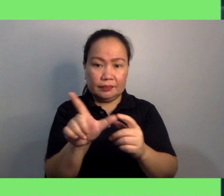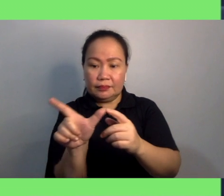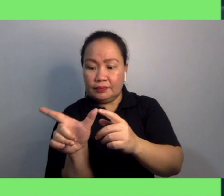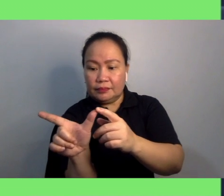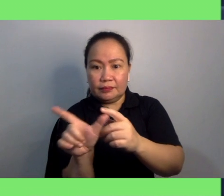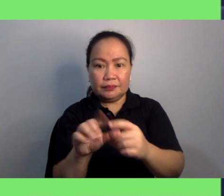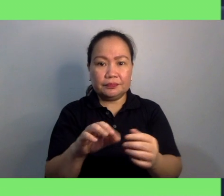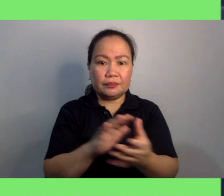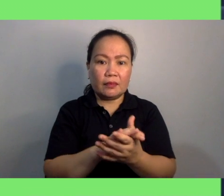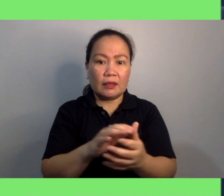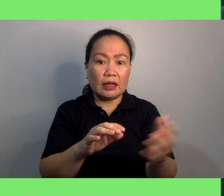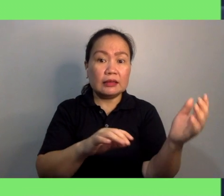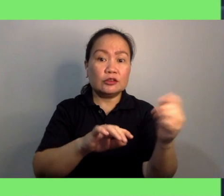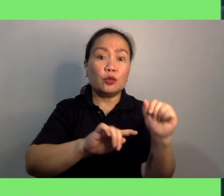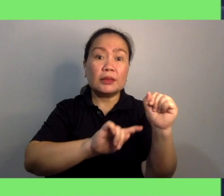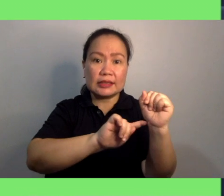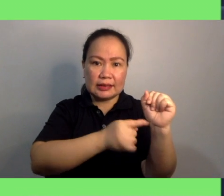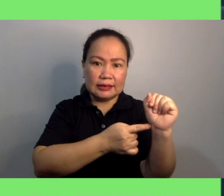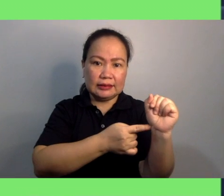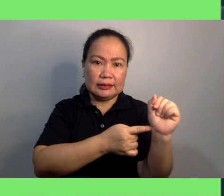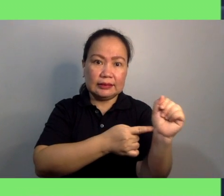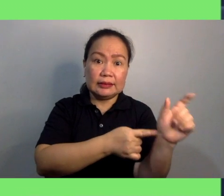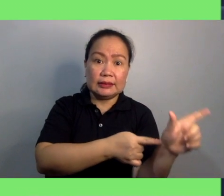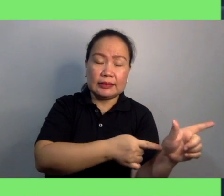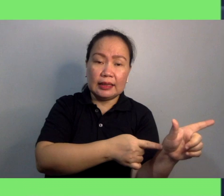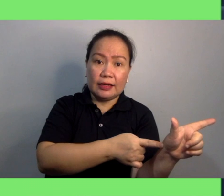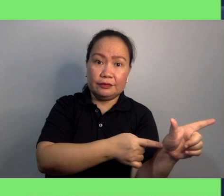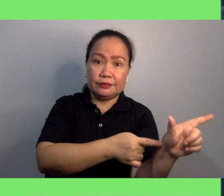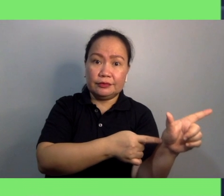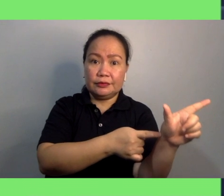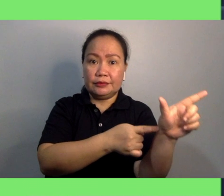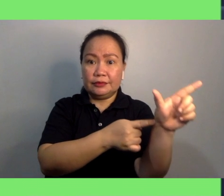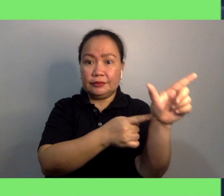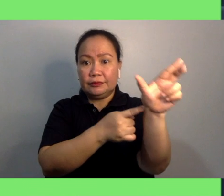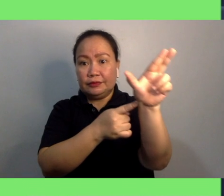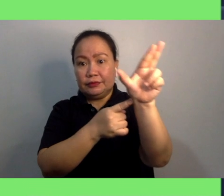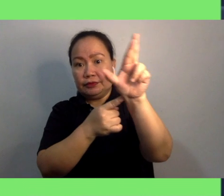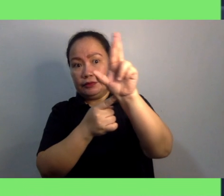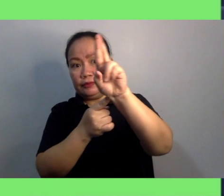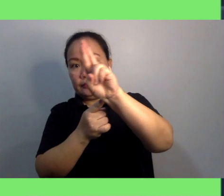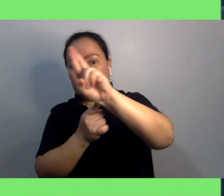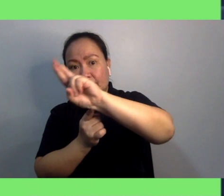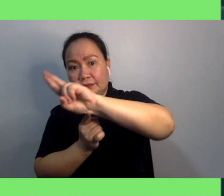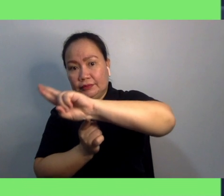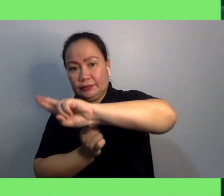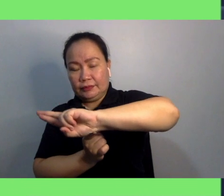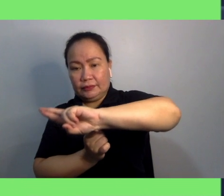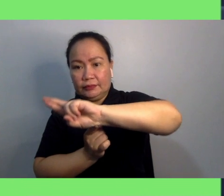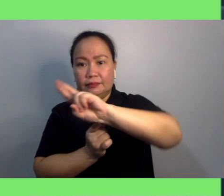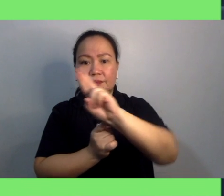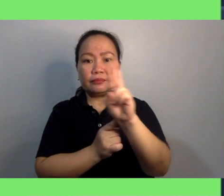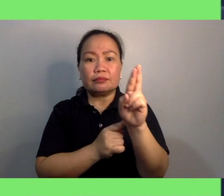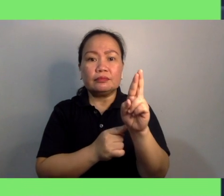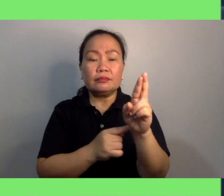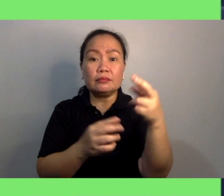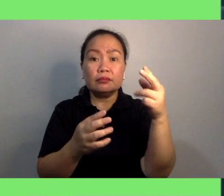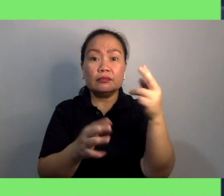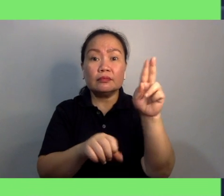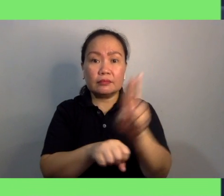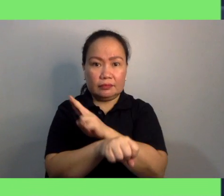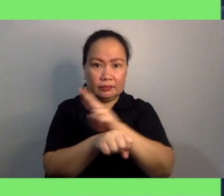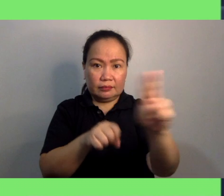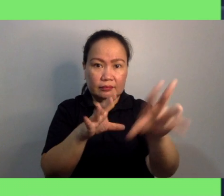siya, simula dito sa left, so, ayan po siya, magro-rotate siya, nag-stop siya dito. Ang gagamitin po natin dito is